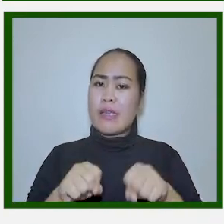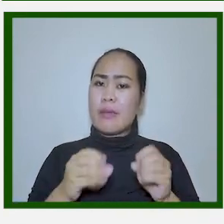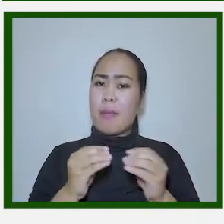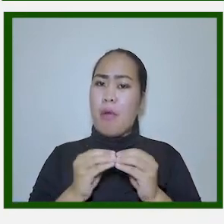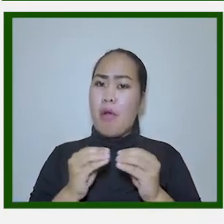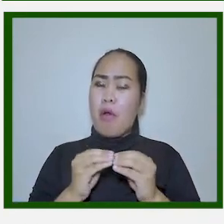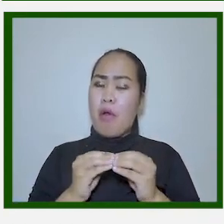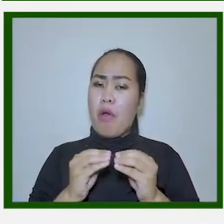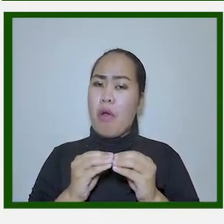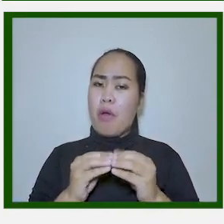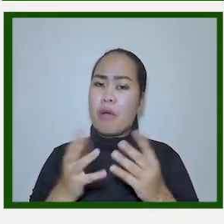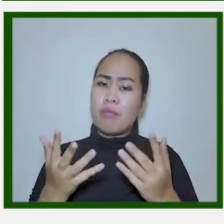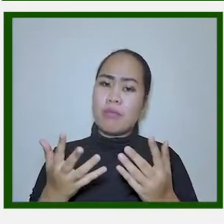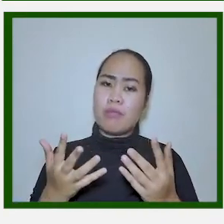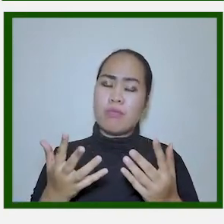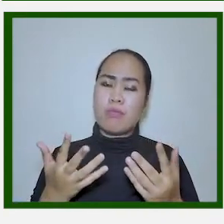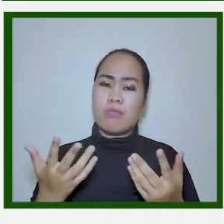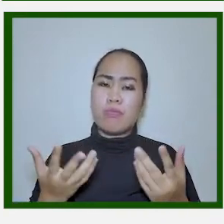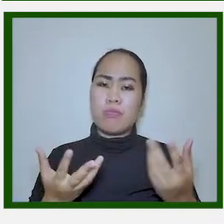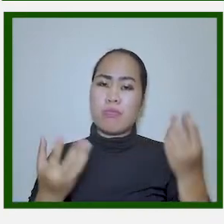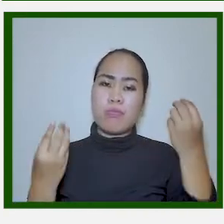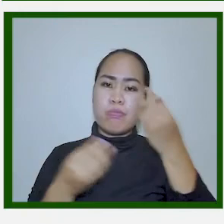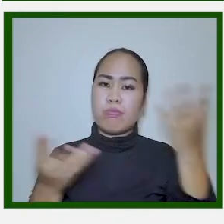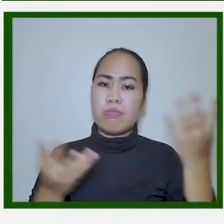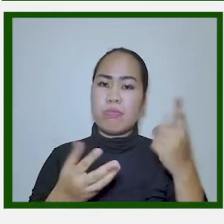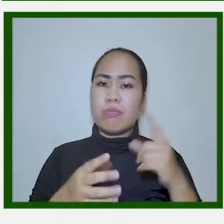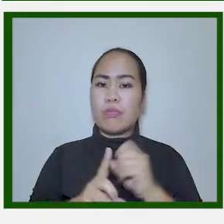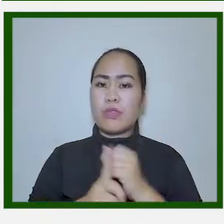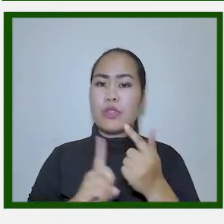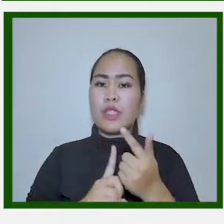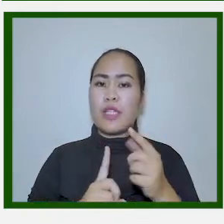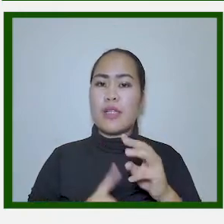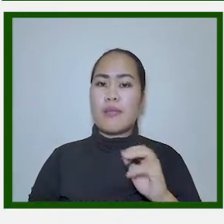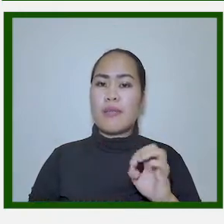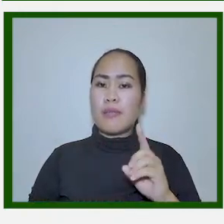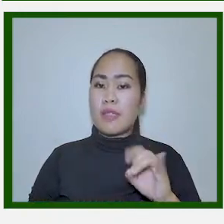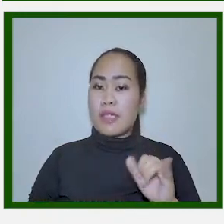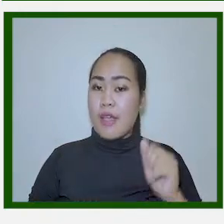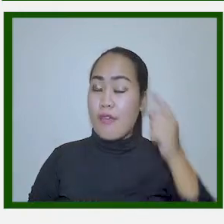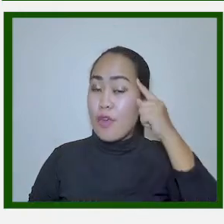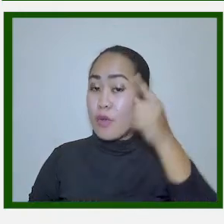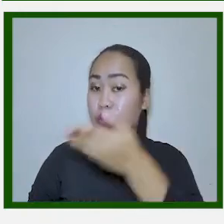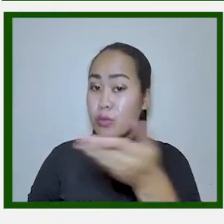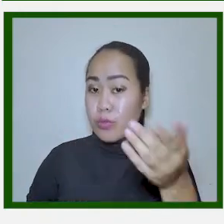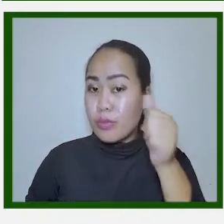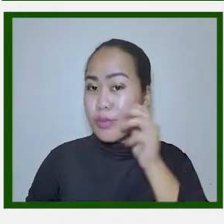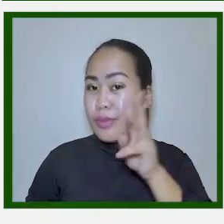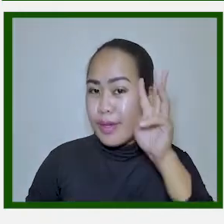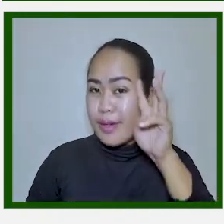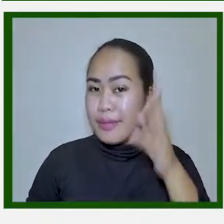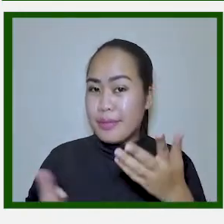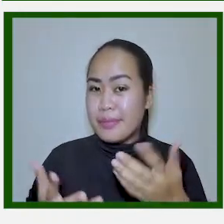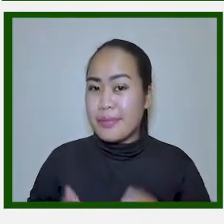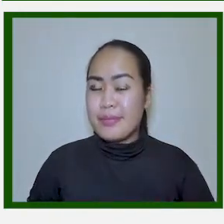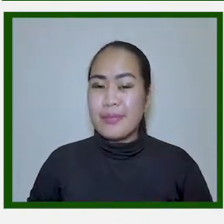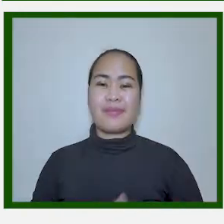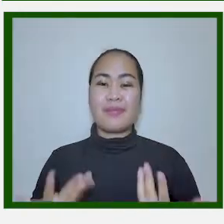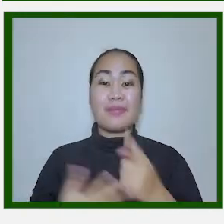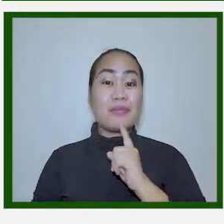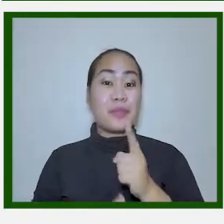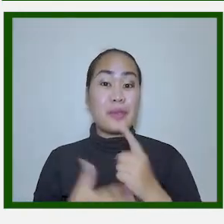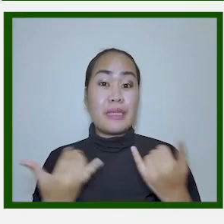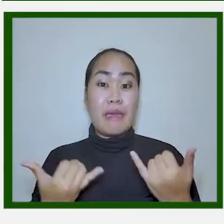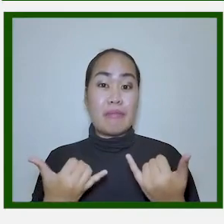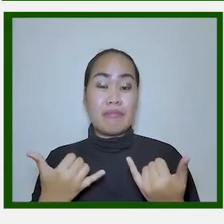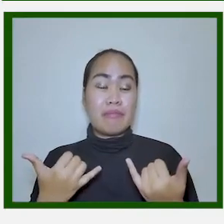content para sa inyong kaalaman din. At syempre, no, kahit ba sabihin natin yung iba na ating mga napopost ay hindi naman